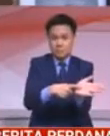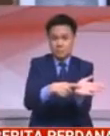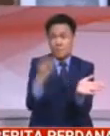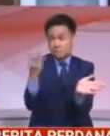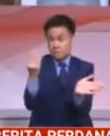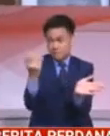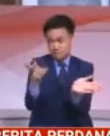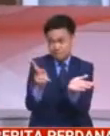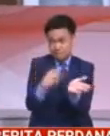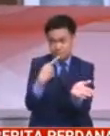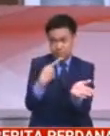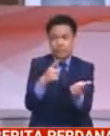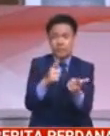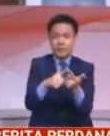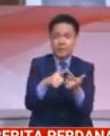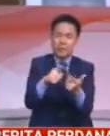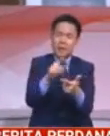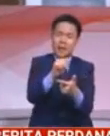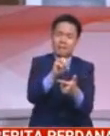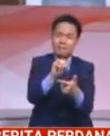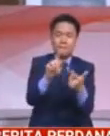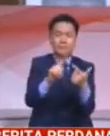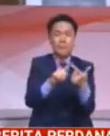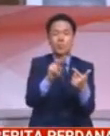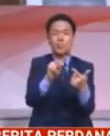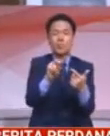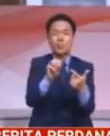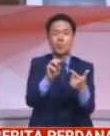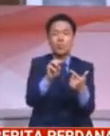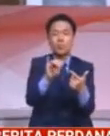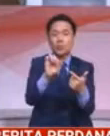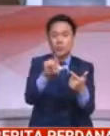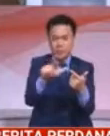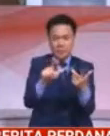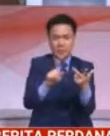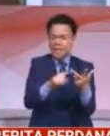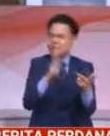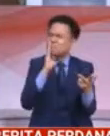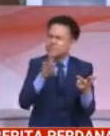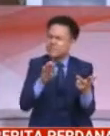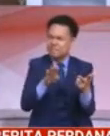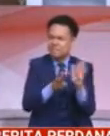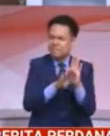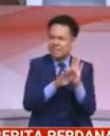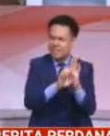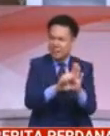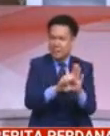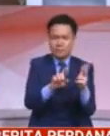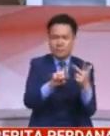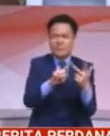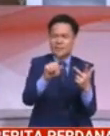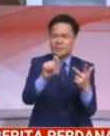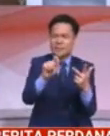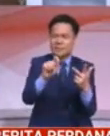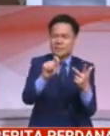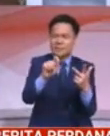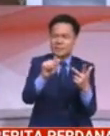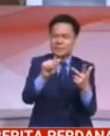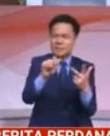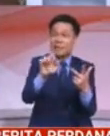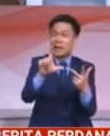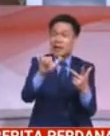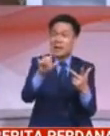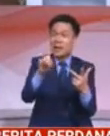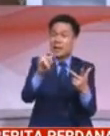failkan ganti rugi nominal meruncing dan juga ganti rugi tauladan. Di mana penduduk-penduduk, kebanyakan